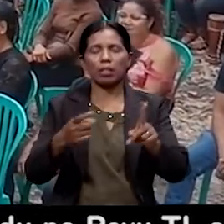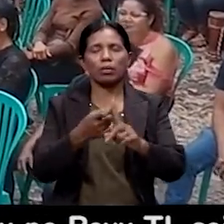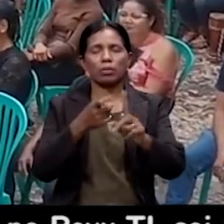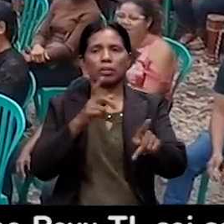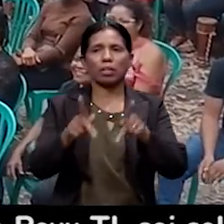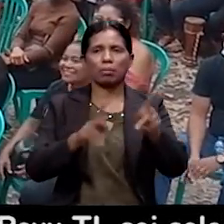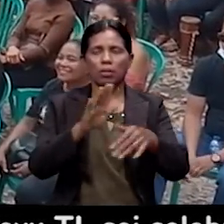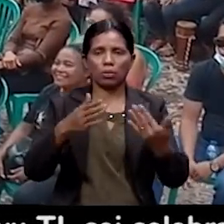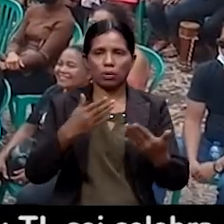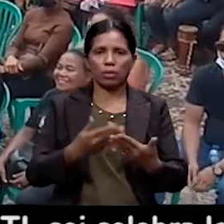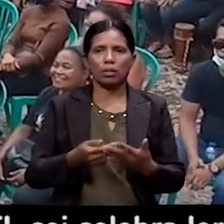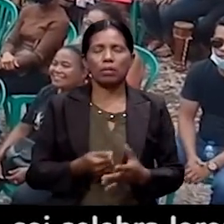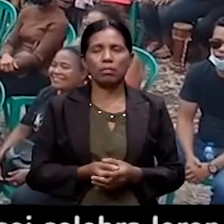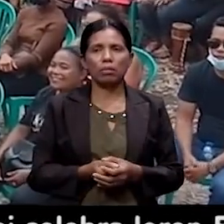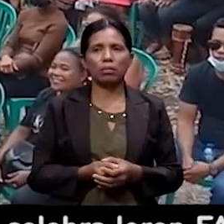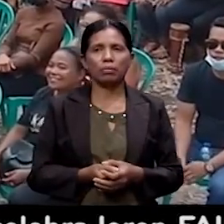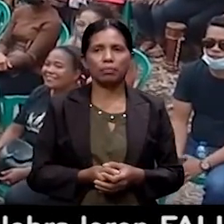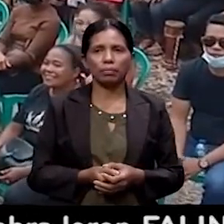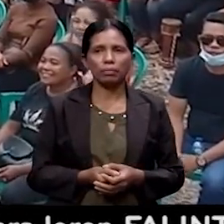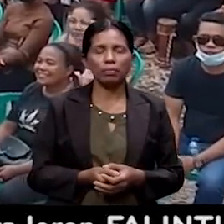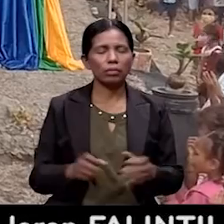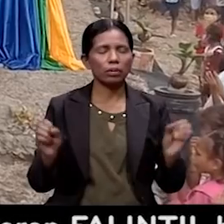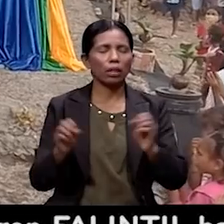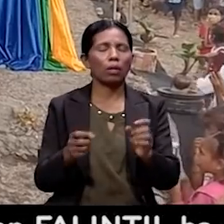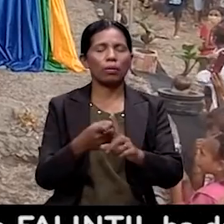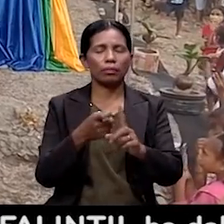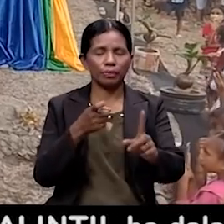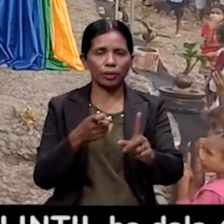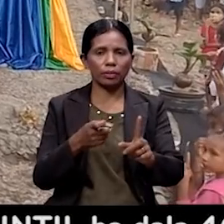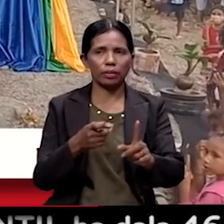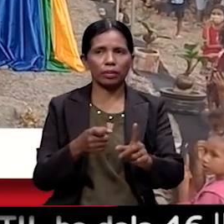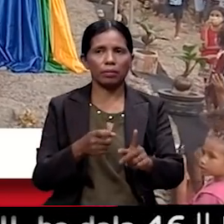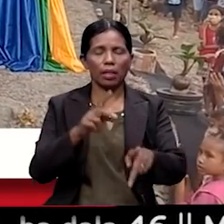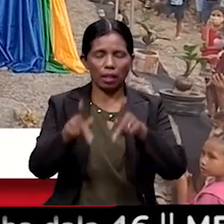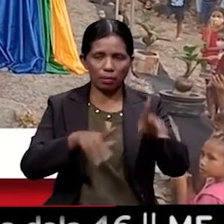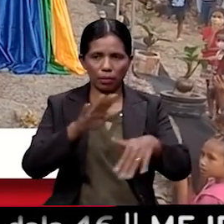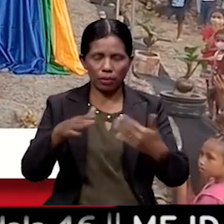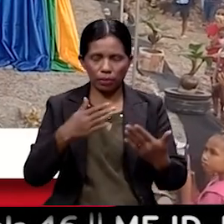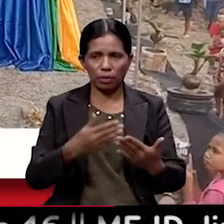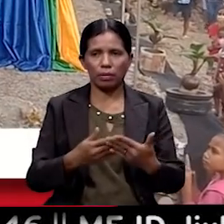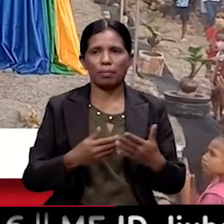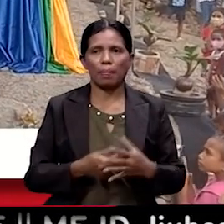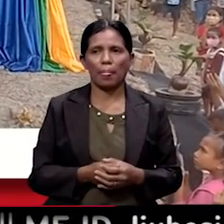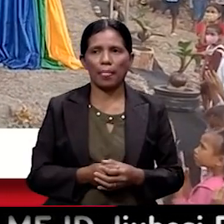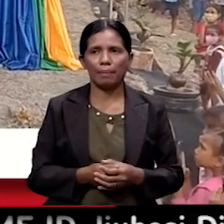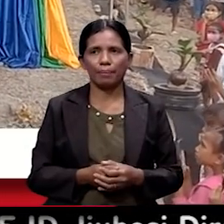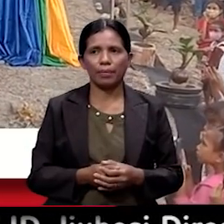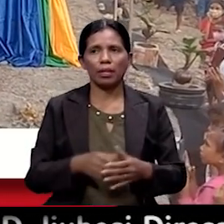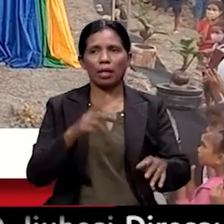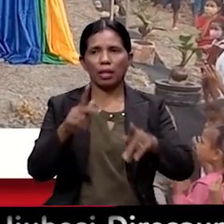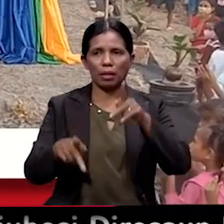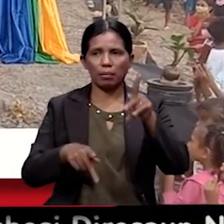povu. Eroi los hau. Eroi povu dene. Povu dene ho